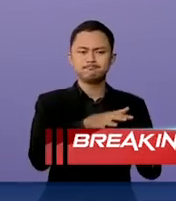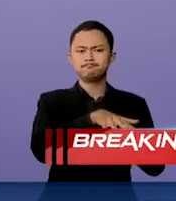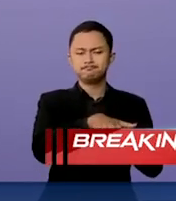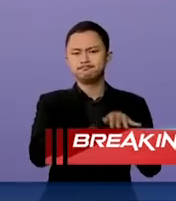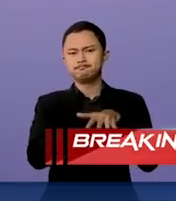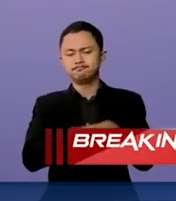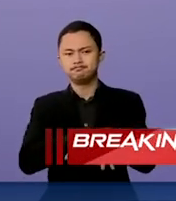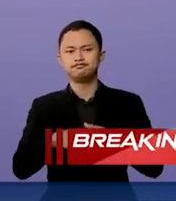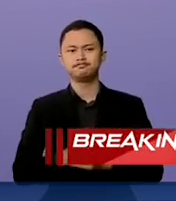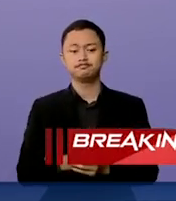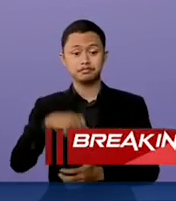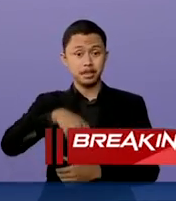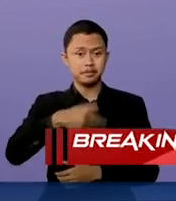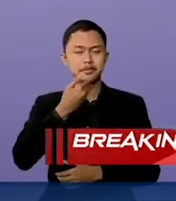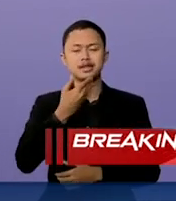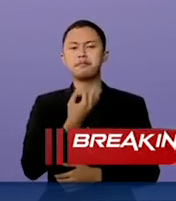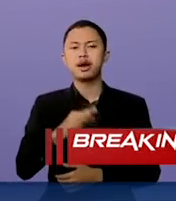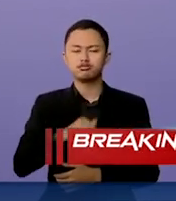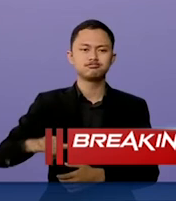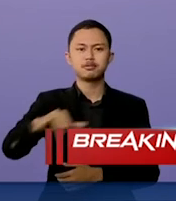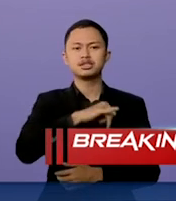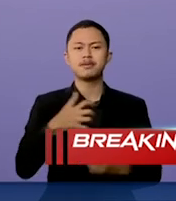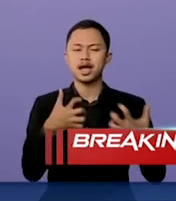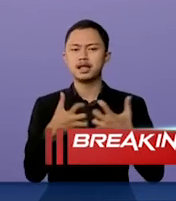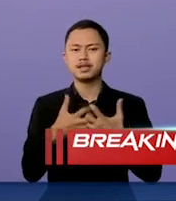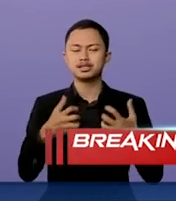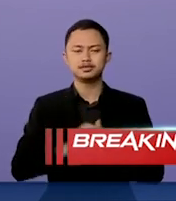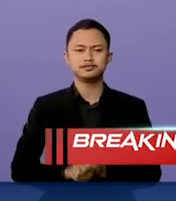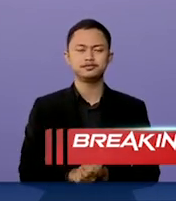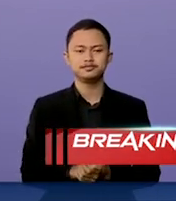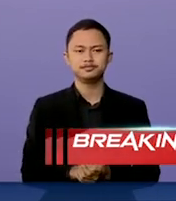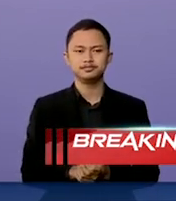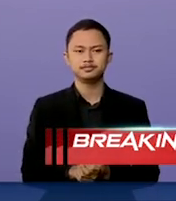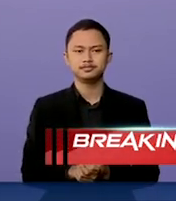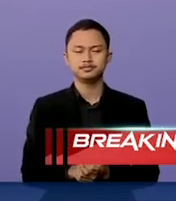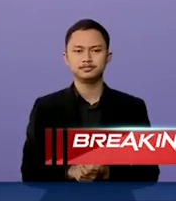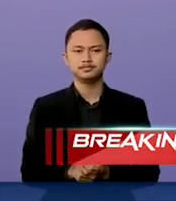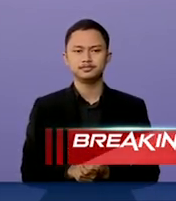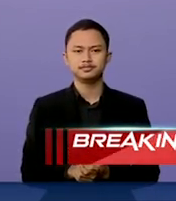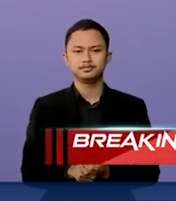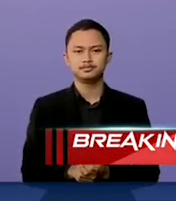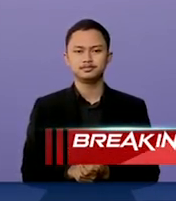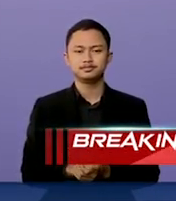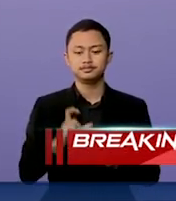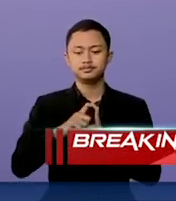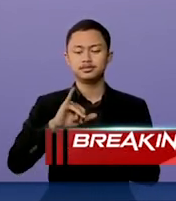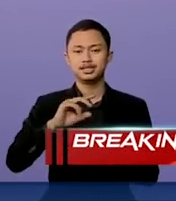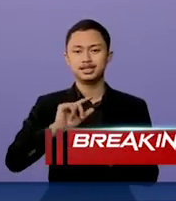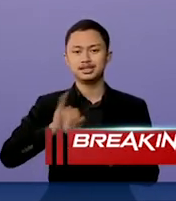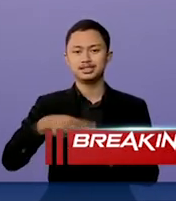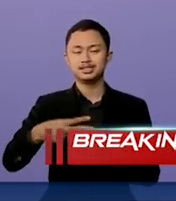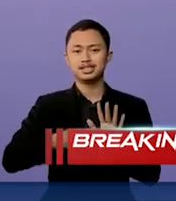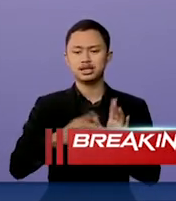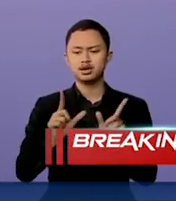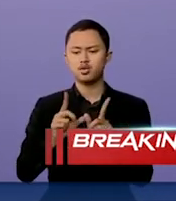dan jadikan ini Kebiasaan Baru yang kita adaptasikan di masa pandemi ini seperti yang dikatakan oleh Dirjen Who bahwa